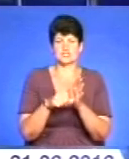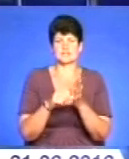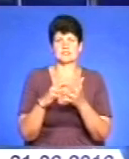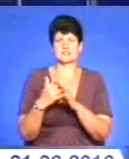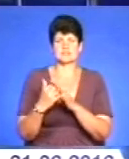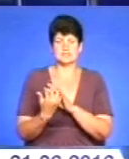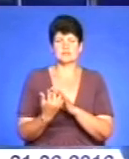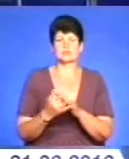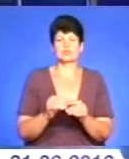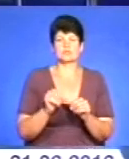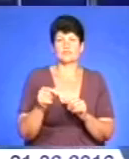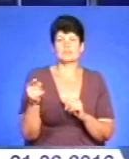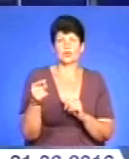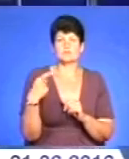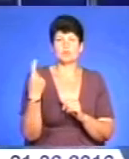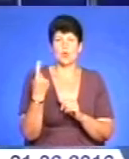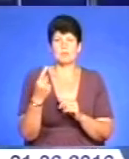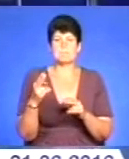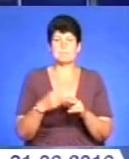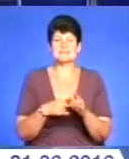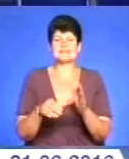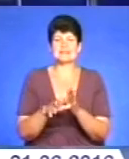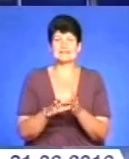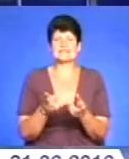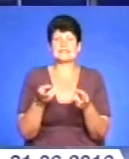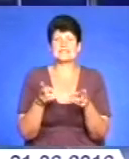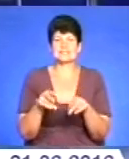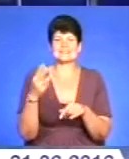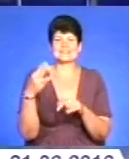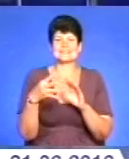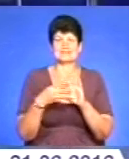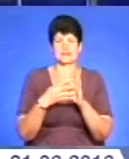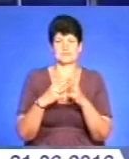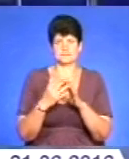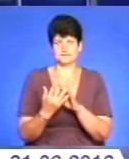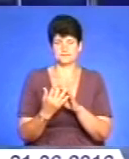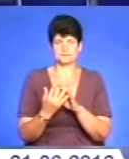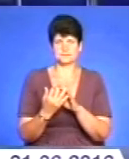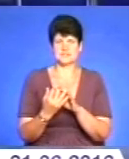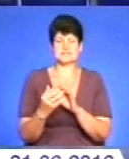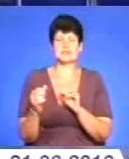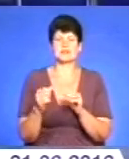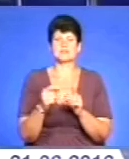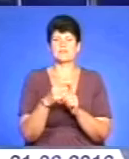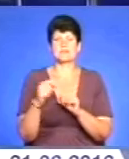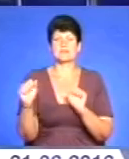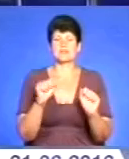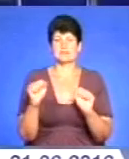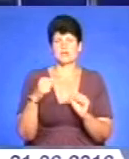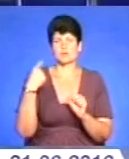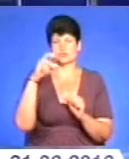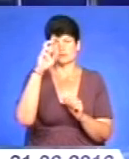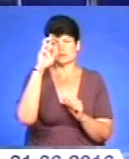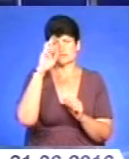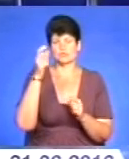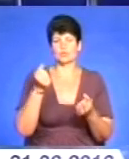у Тернопільській області без електроенергії залишилося 39 населених пунктів. За словами керівника прес-служби обласного управління Державної